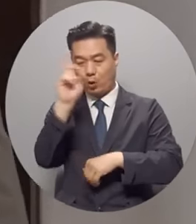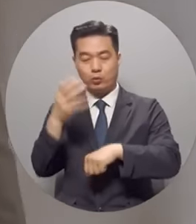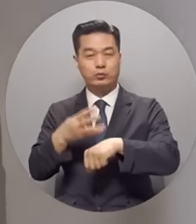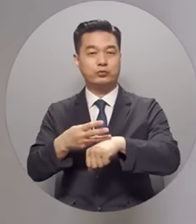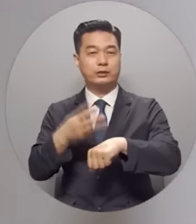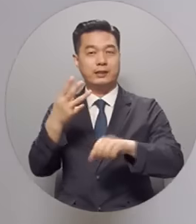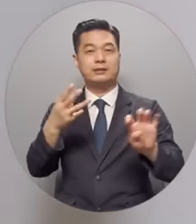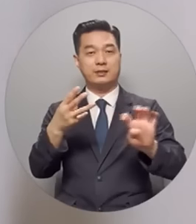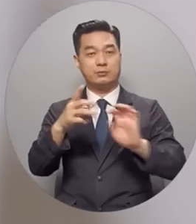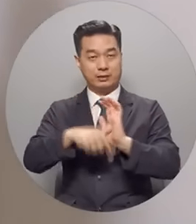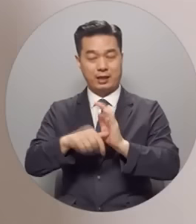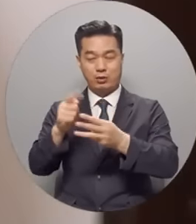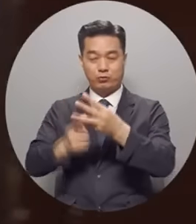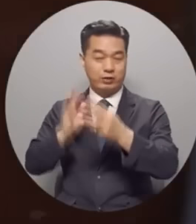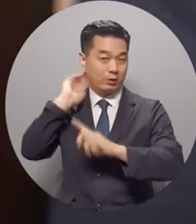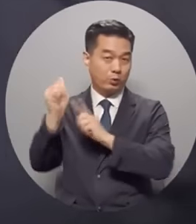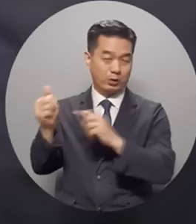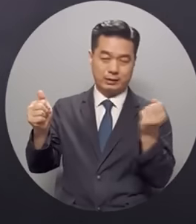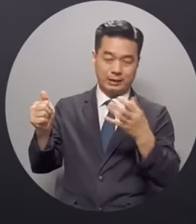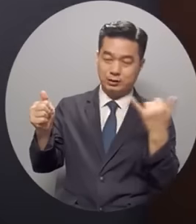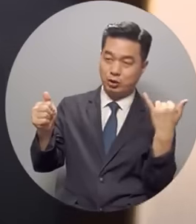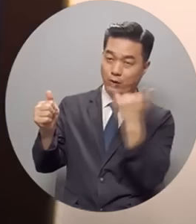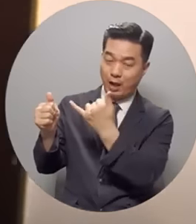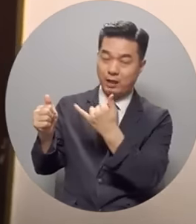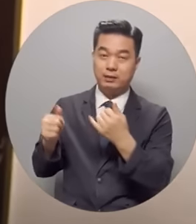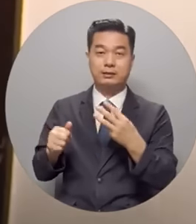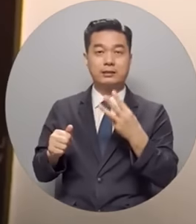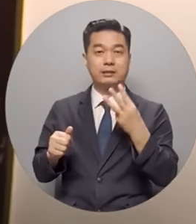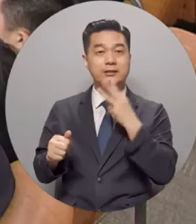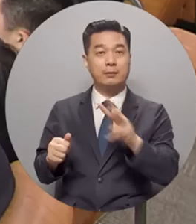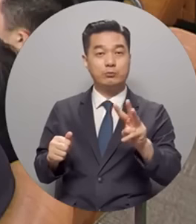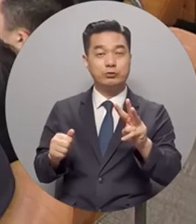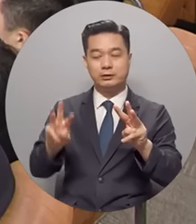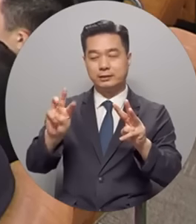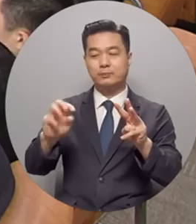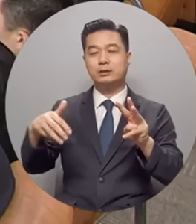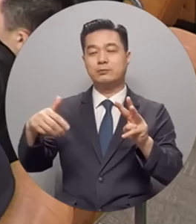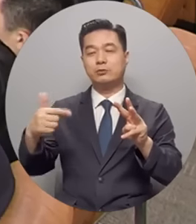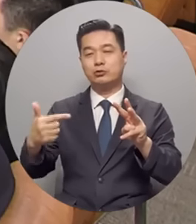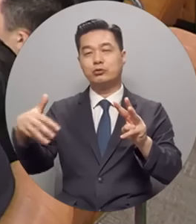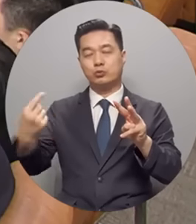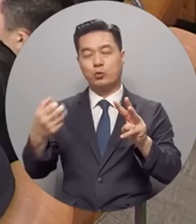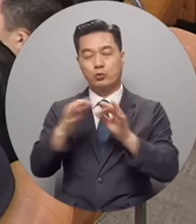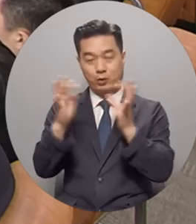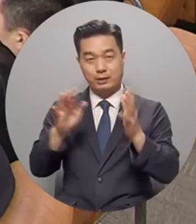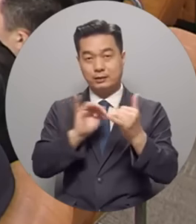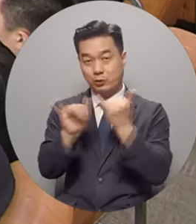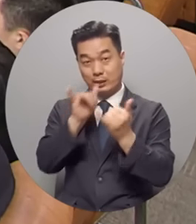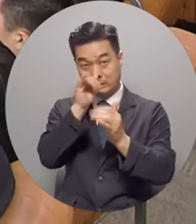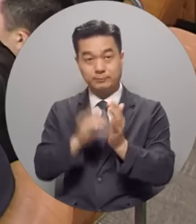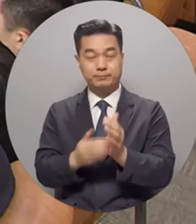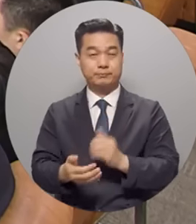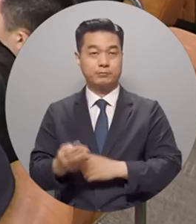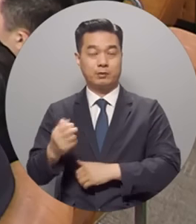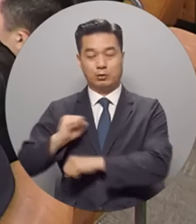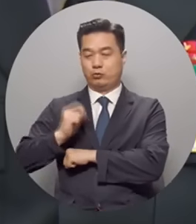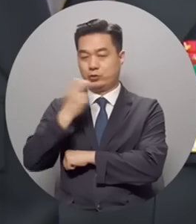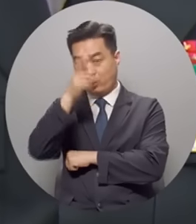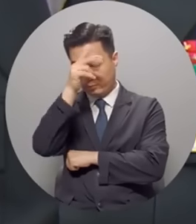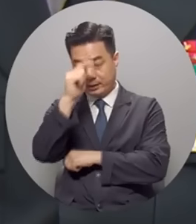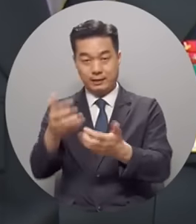윤 대통령에게 전화를 걸어 3분 36초 동안 통화했습니다. 군 검찰단이 최상병 순직 사건